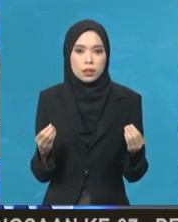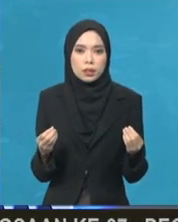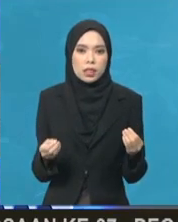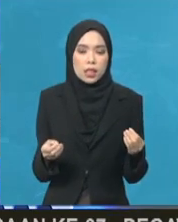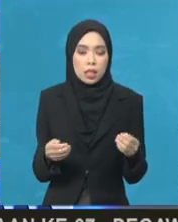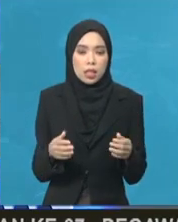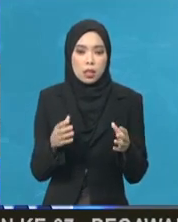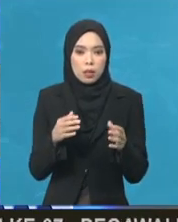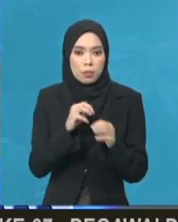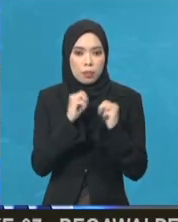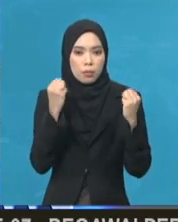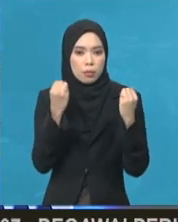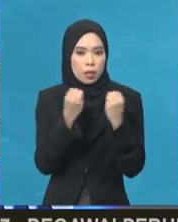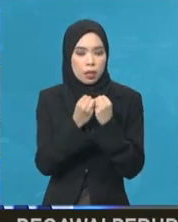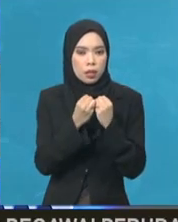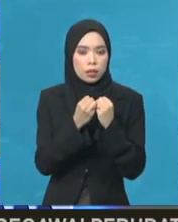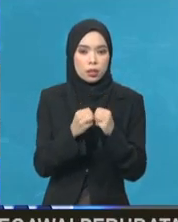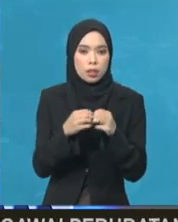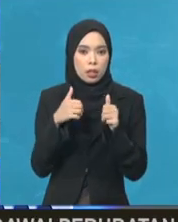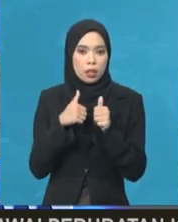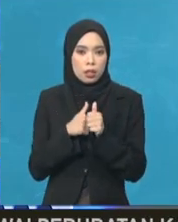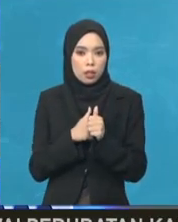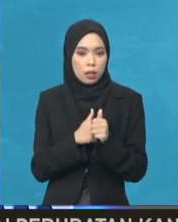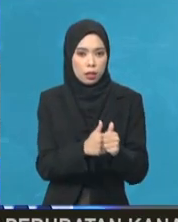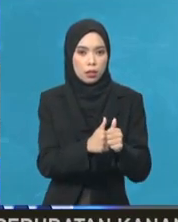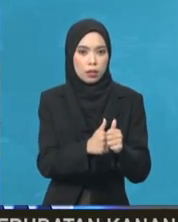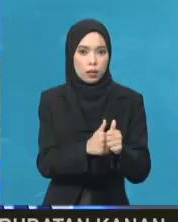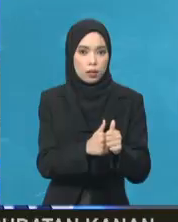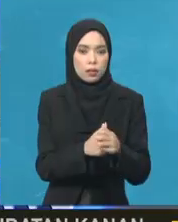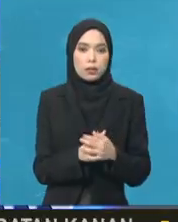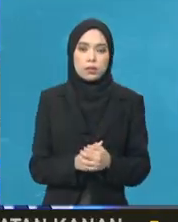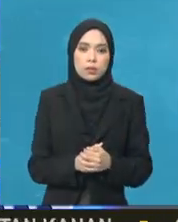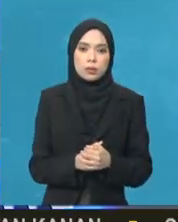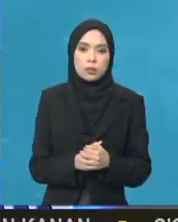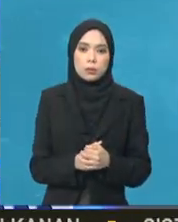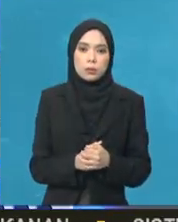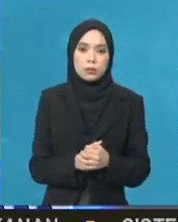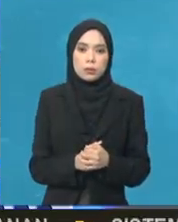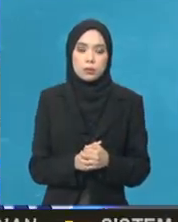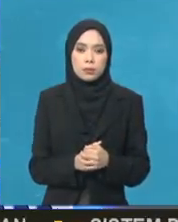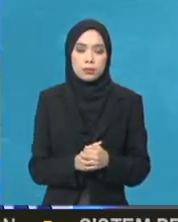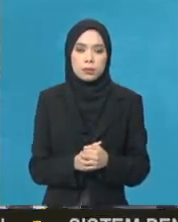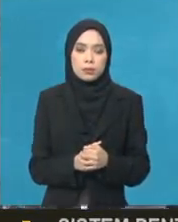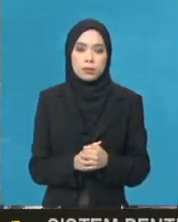mengambil bahagian dalam upacara perbarisan lalu pada sambutan bersejarah itu nanti